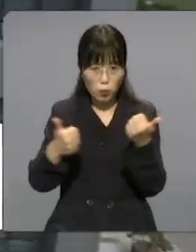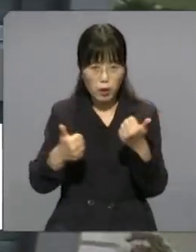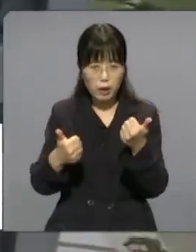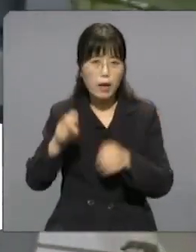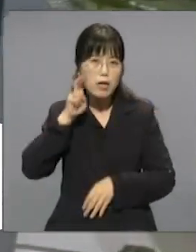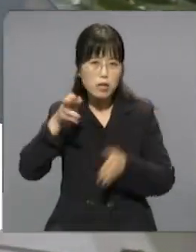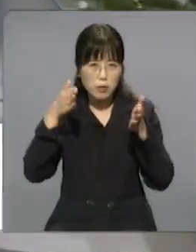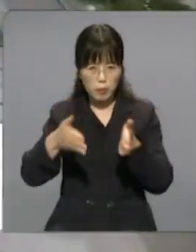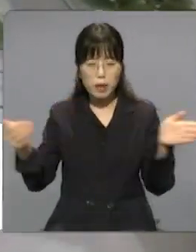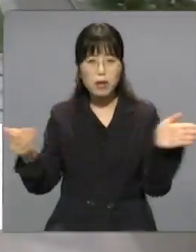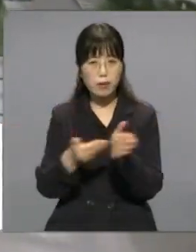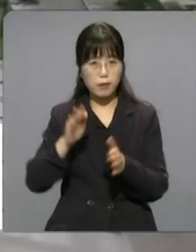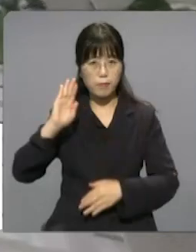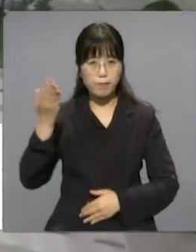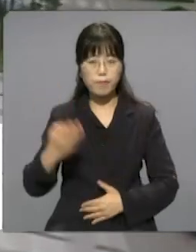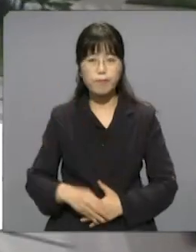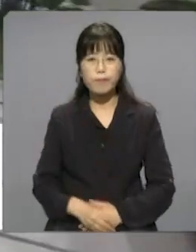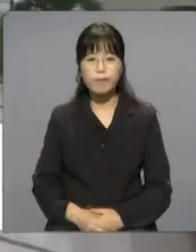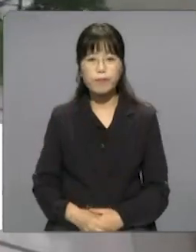20일 만에 마무리됐습니다.